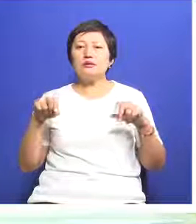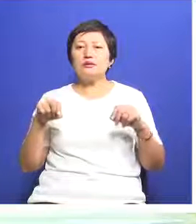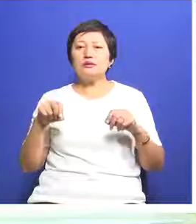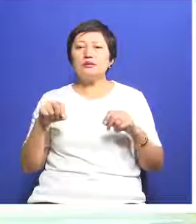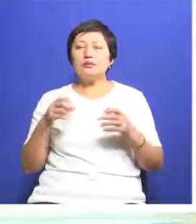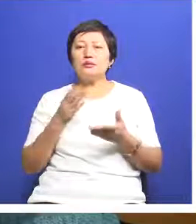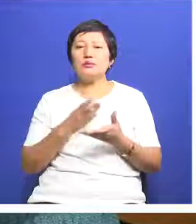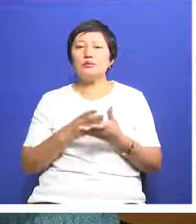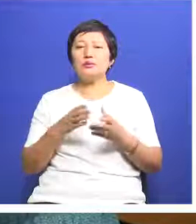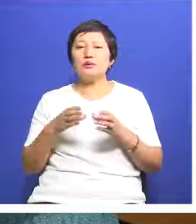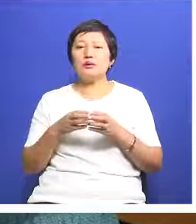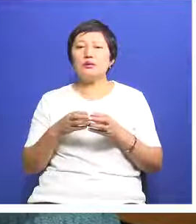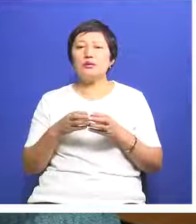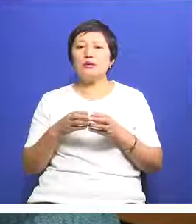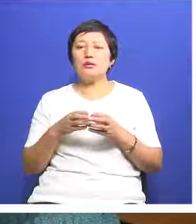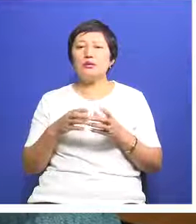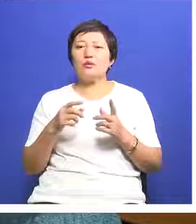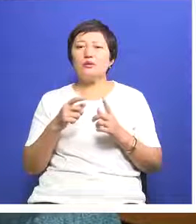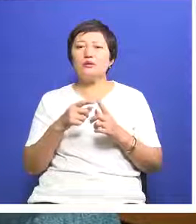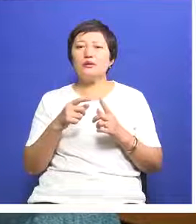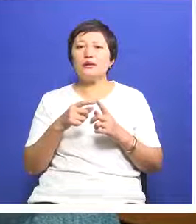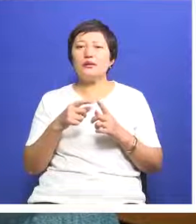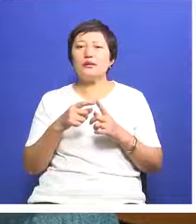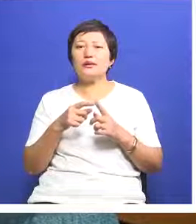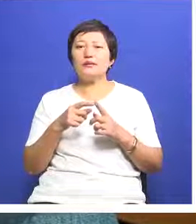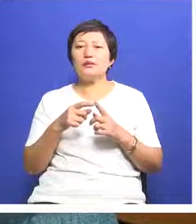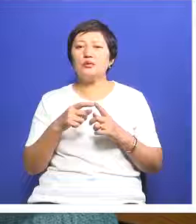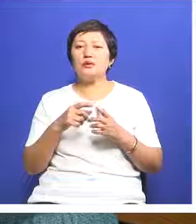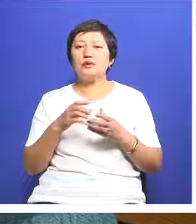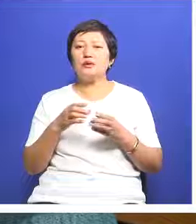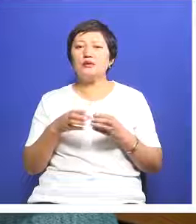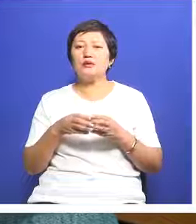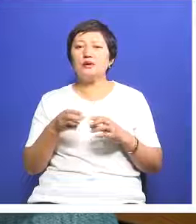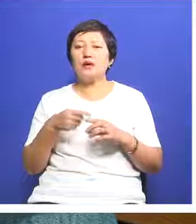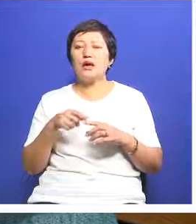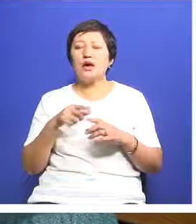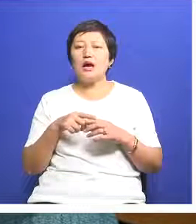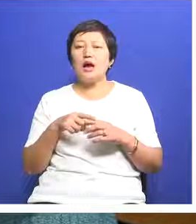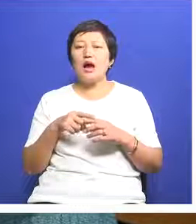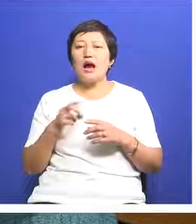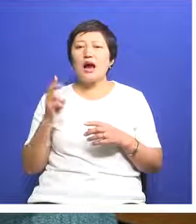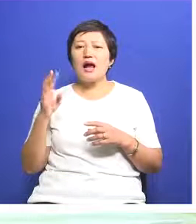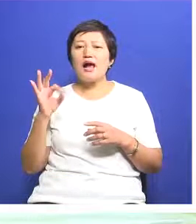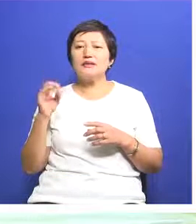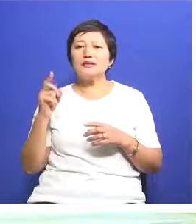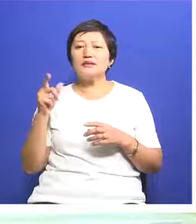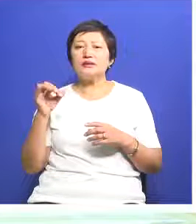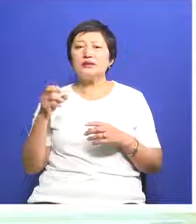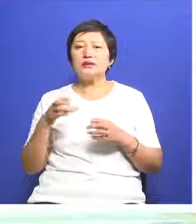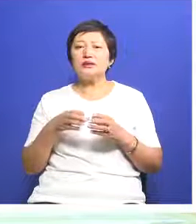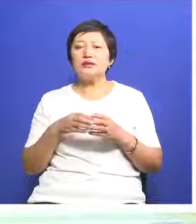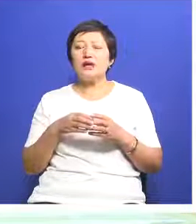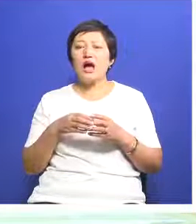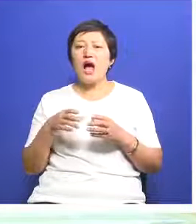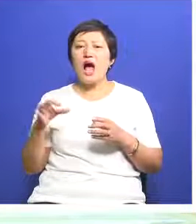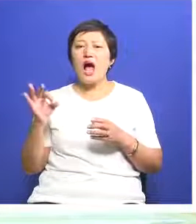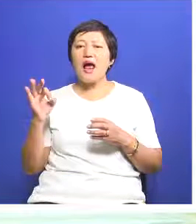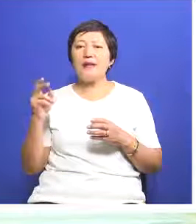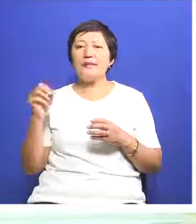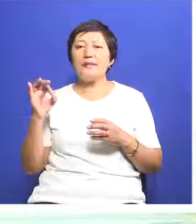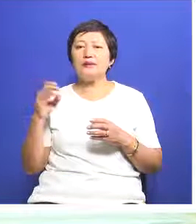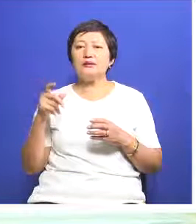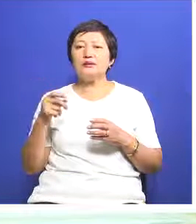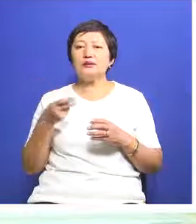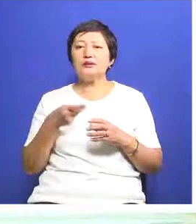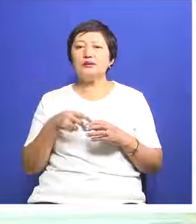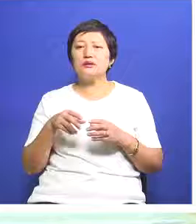полицияның пункті бар. Осындай мекемелер орналасқан. Және бізде мынау газ, трансгаз аймақ